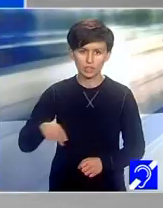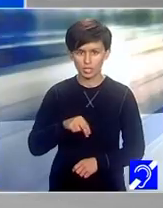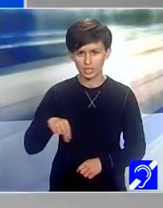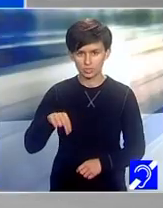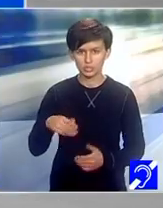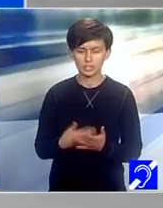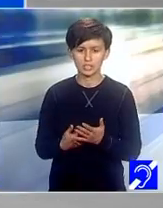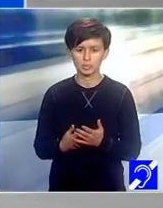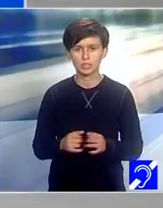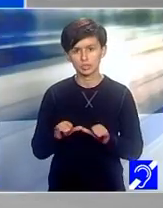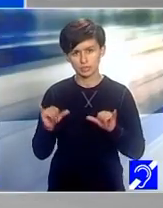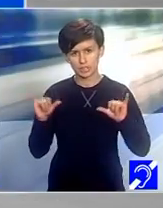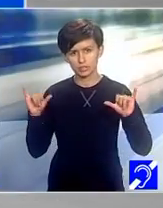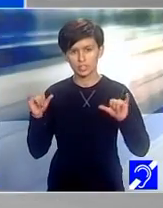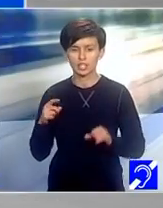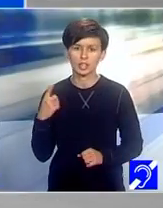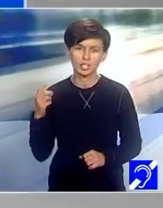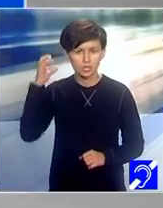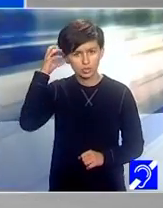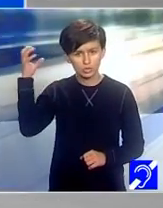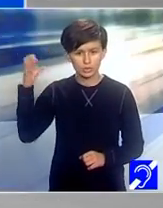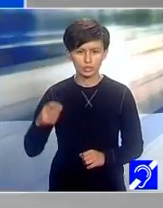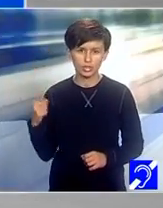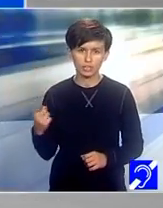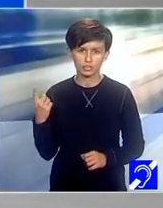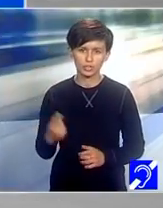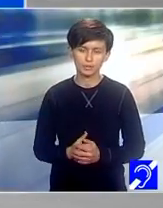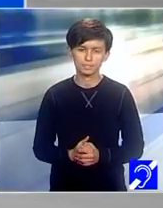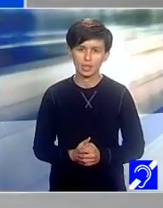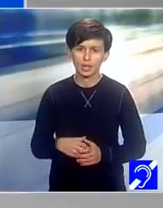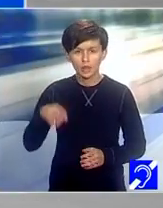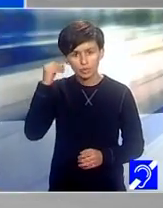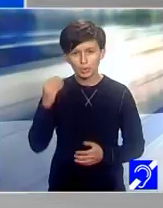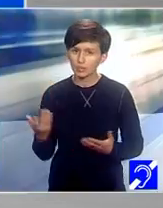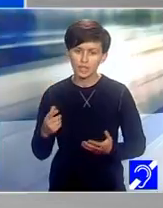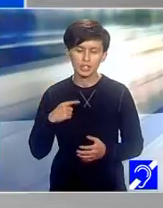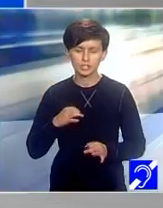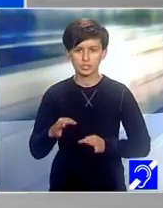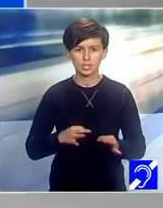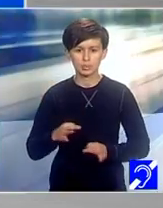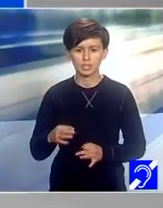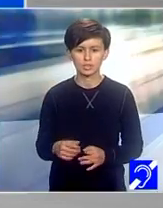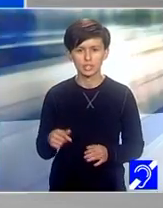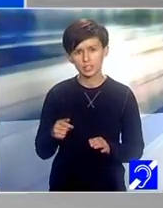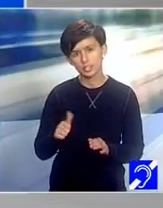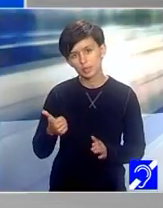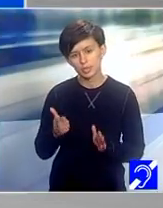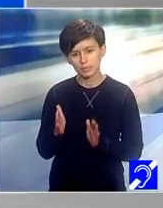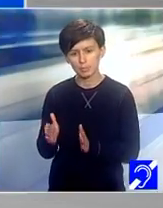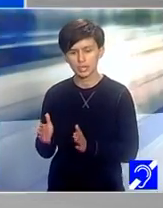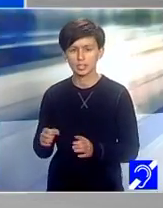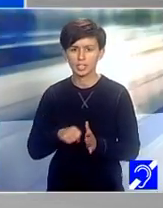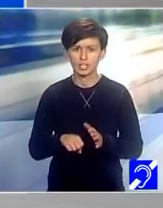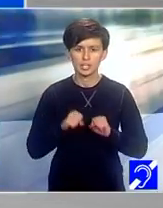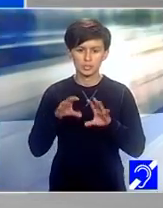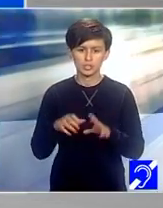județene pentru dezvoltarea infrastructurii culturale, în primul rând. Vom afla care sunt planurile acestora în prima parte a emisiunii.